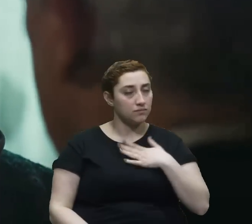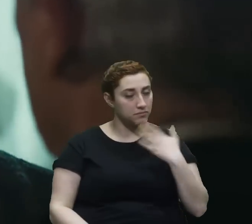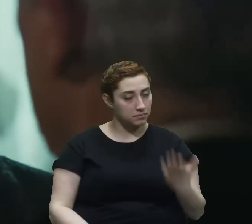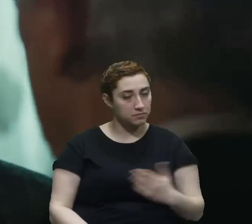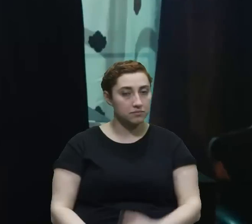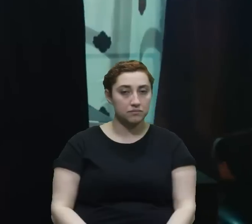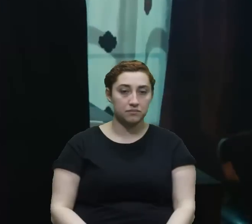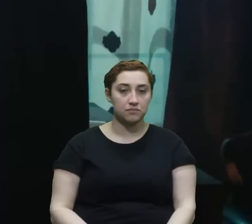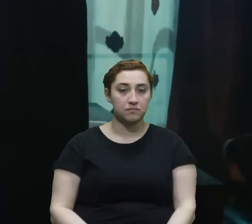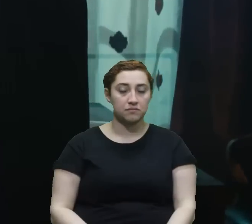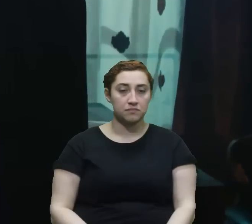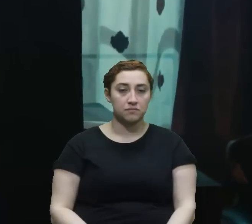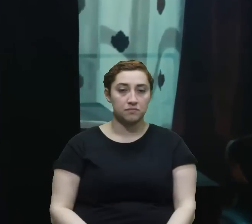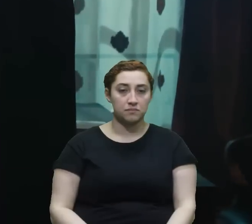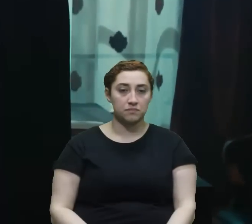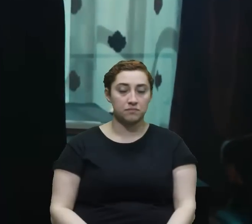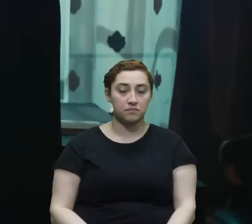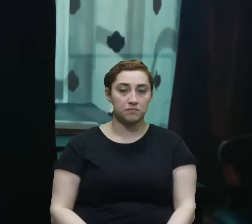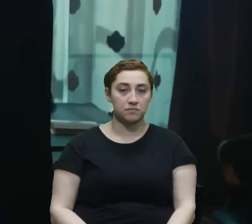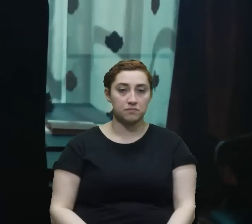Başüstüne Yüce Efendi.